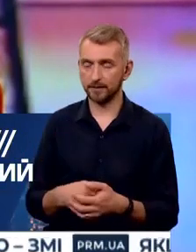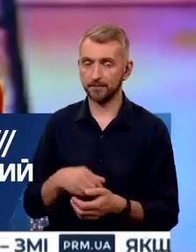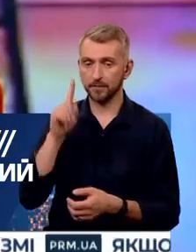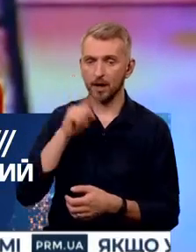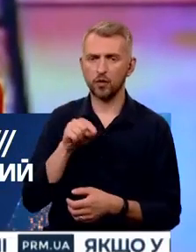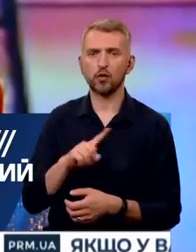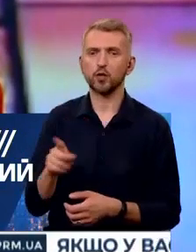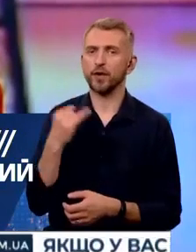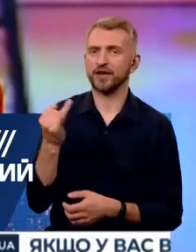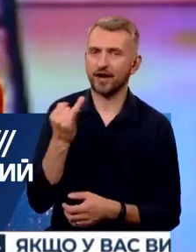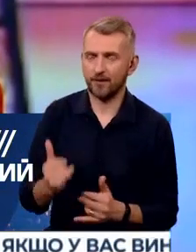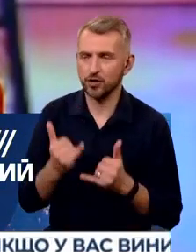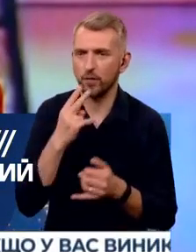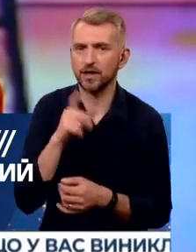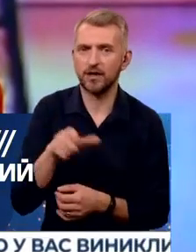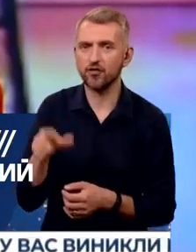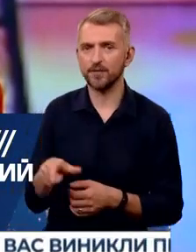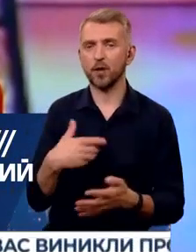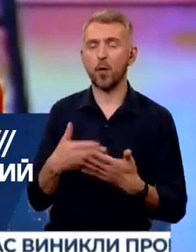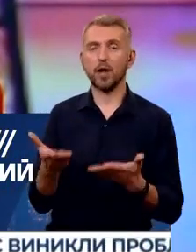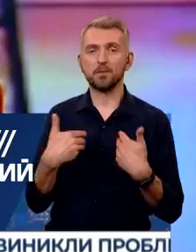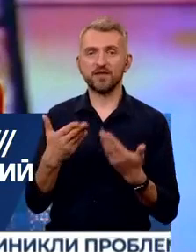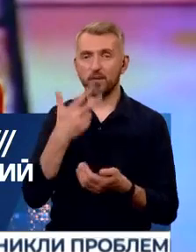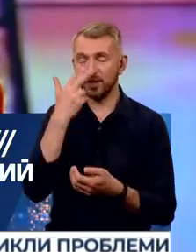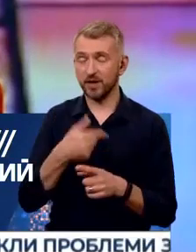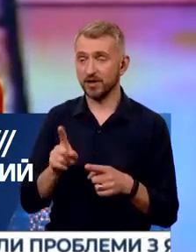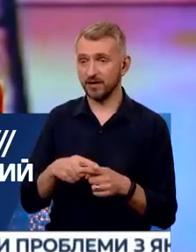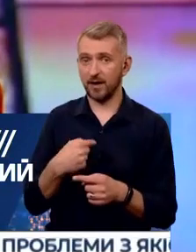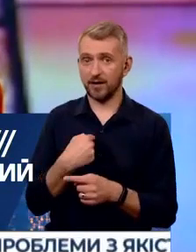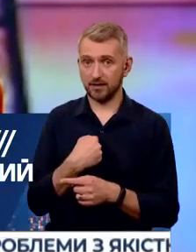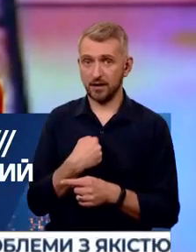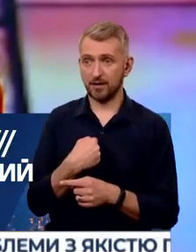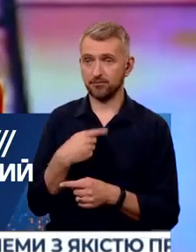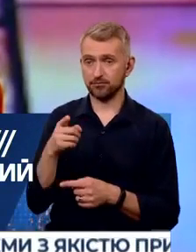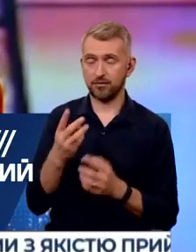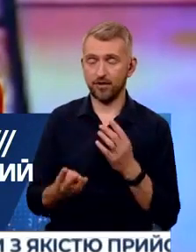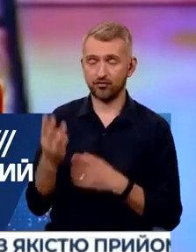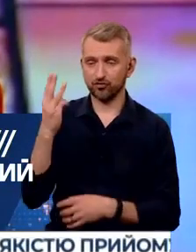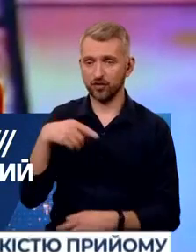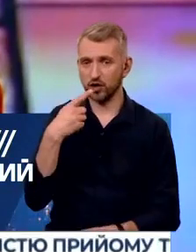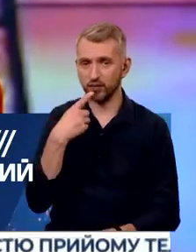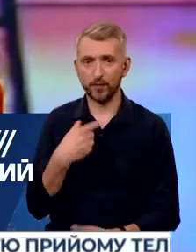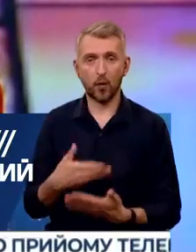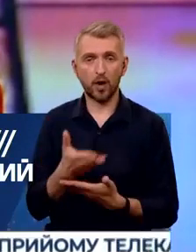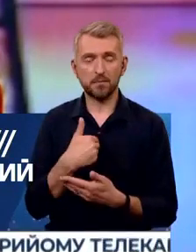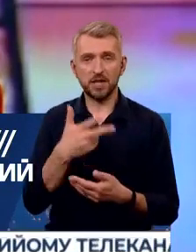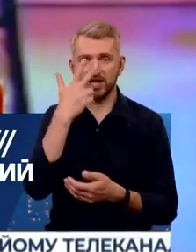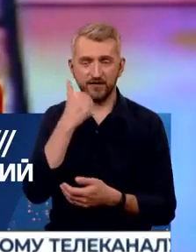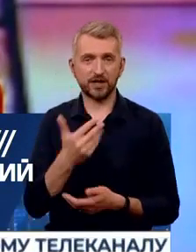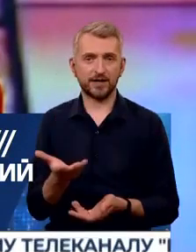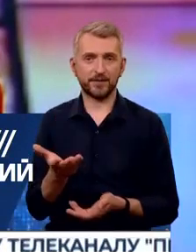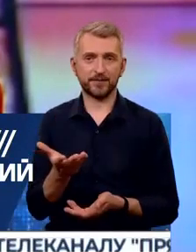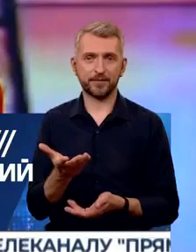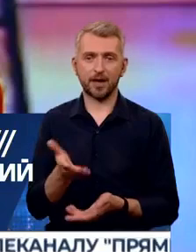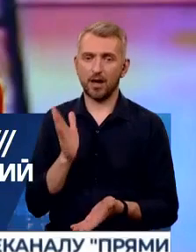тут що цікаво, шановні глядачі. От ми з вами звикли, і це я панові Ляшко кажу. От ми з вами